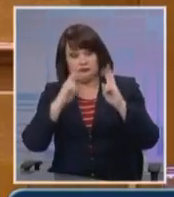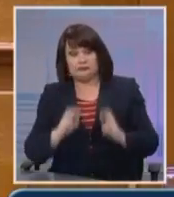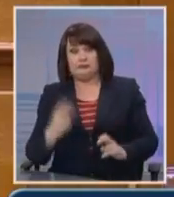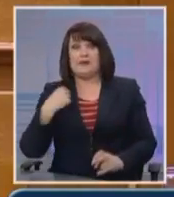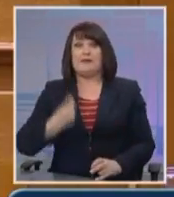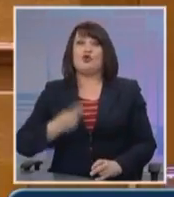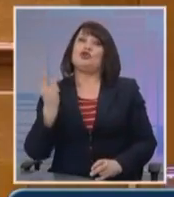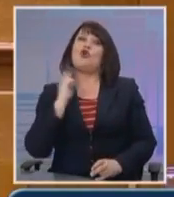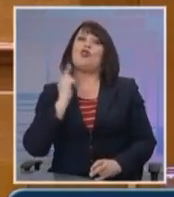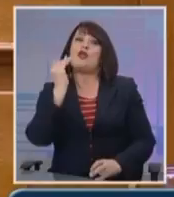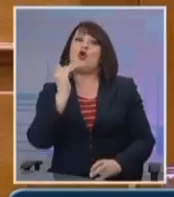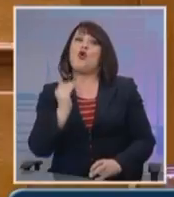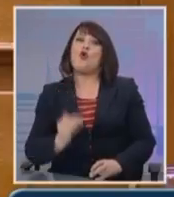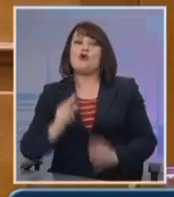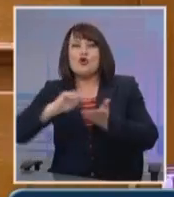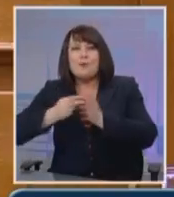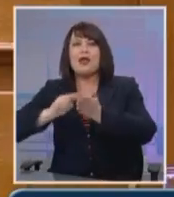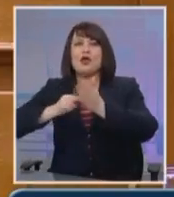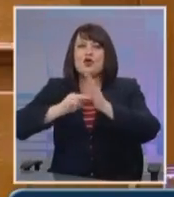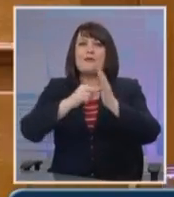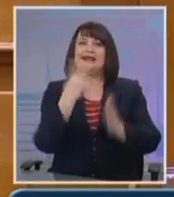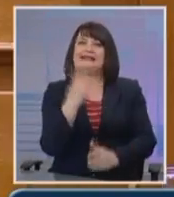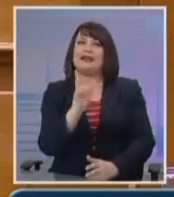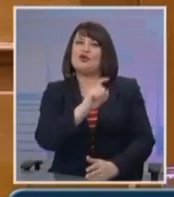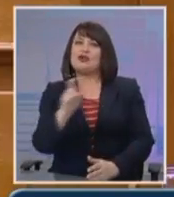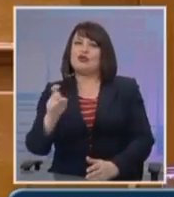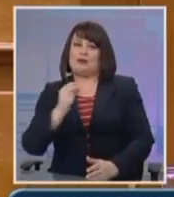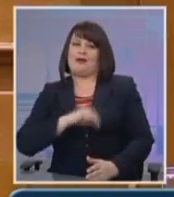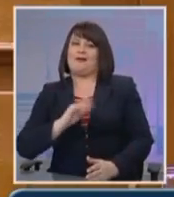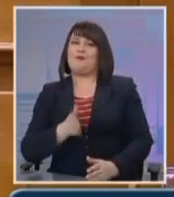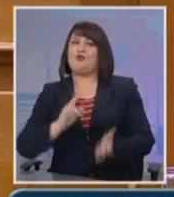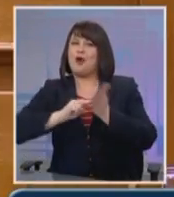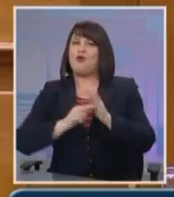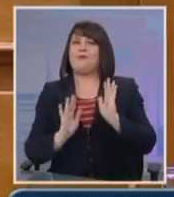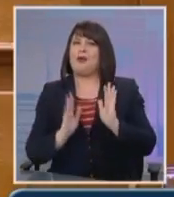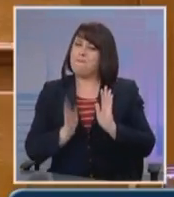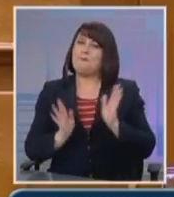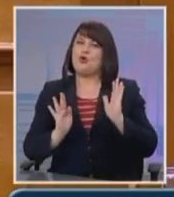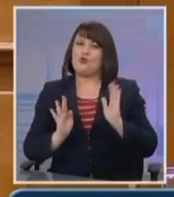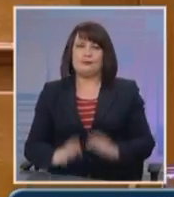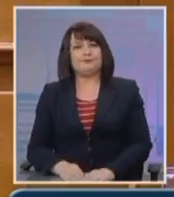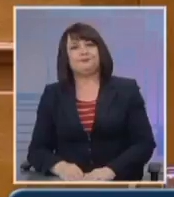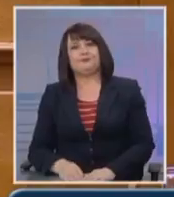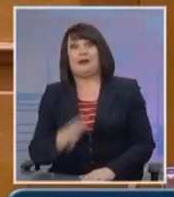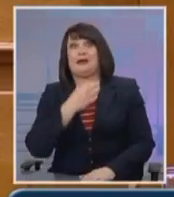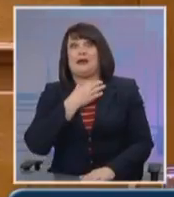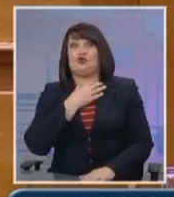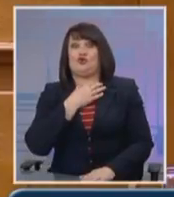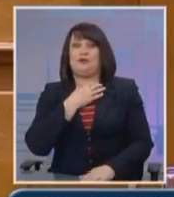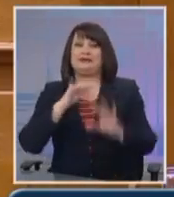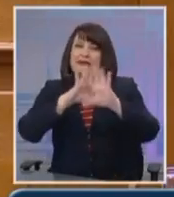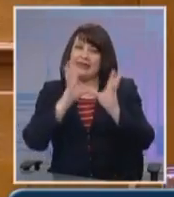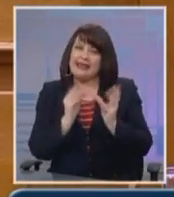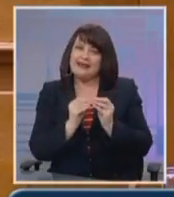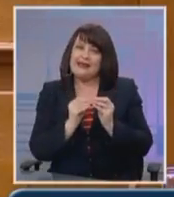δημοσίου κωδικό προς κωδικό μπορεί να εξοικονομήσει τουλάχιστον 400 εκατομμύρια. Αλλά κυρίως χρειαζόμαστε ένα συνολικό